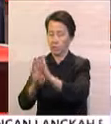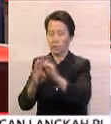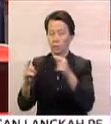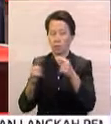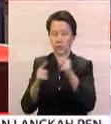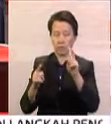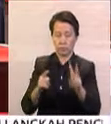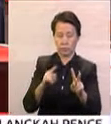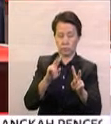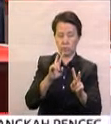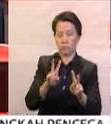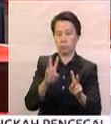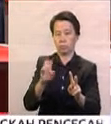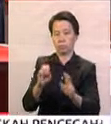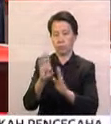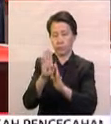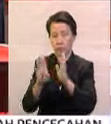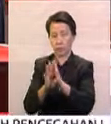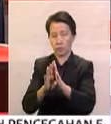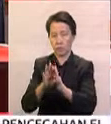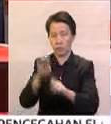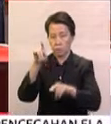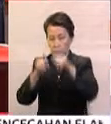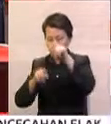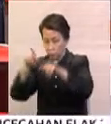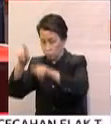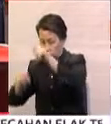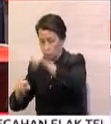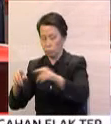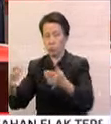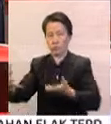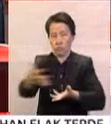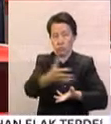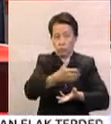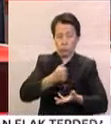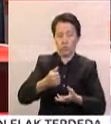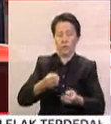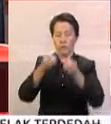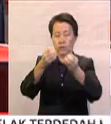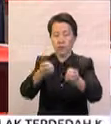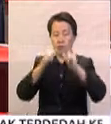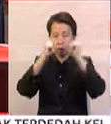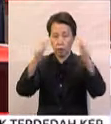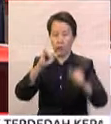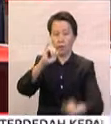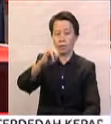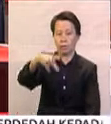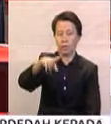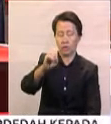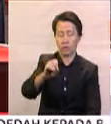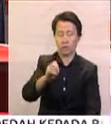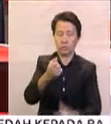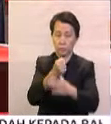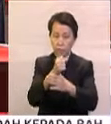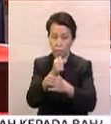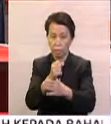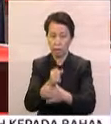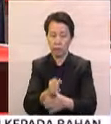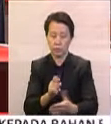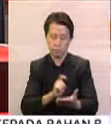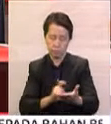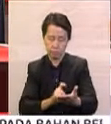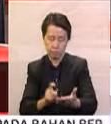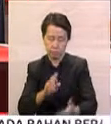hingga RM120 bilion diuncur dikumpul menerusi tawaran awam permulaan IPO, pasaran saham dan terbitan